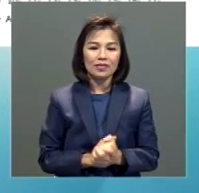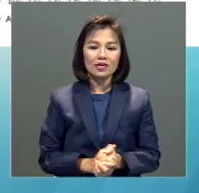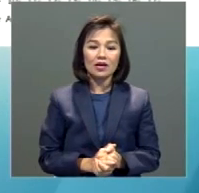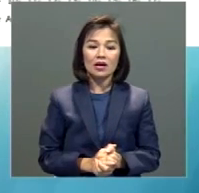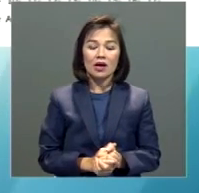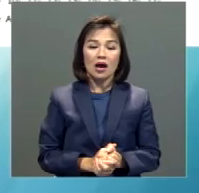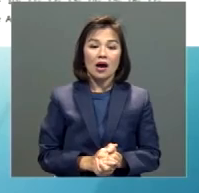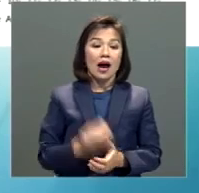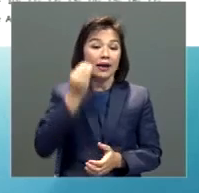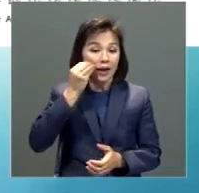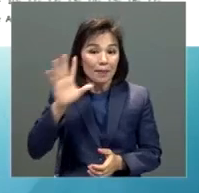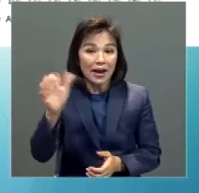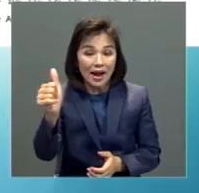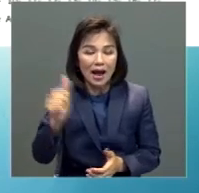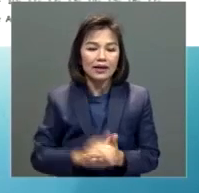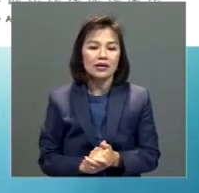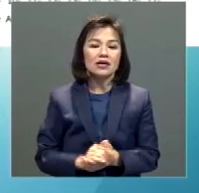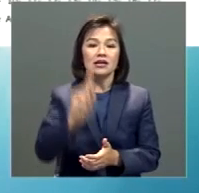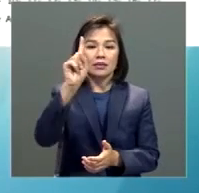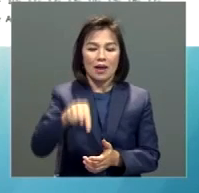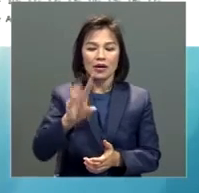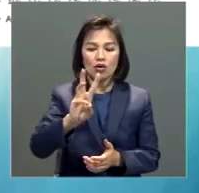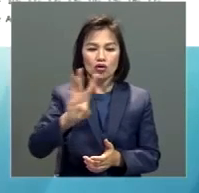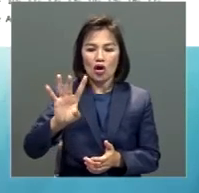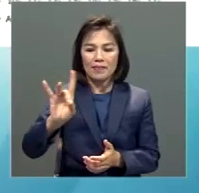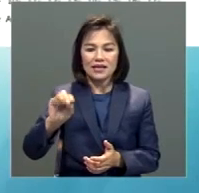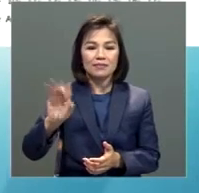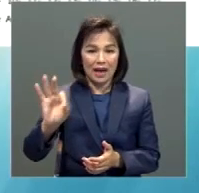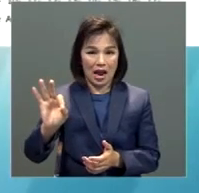ตัวเล็กต่ำสุดที่เราเคยทำได้แล้วก็มีผู้ป่วยที่หายกลับบ้านไป1,000689